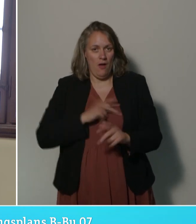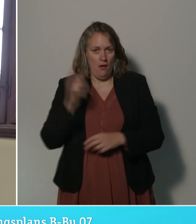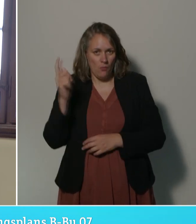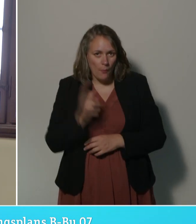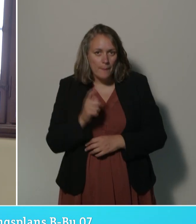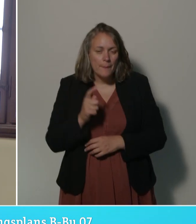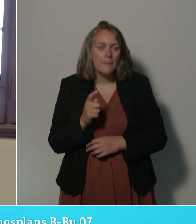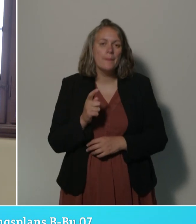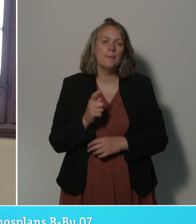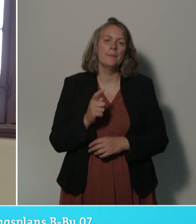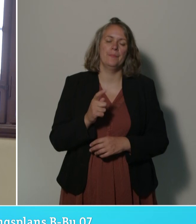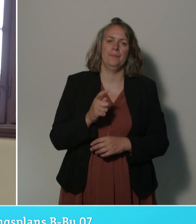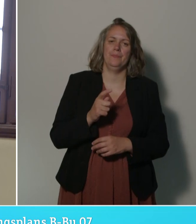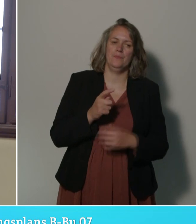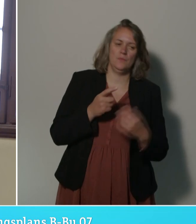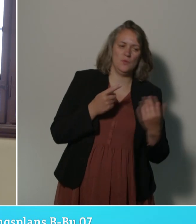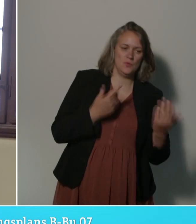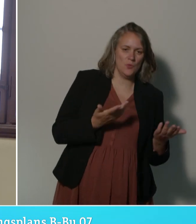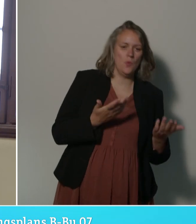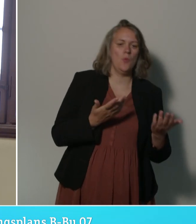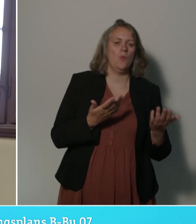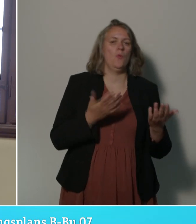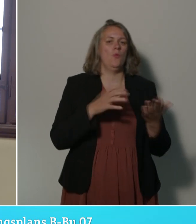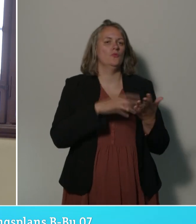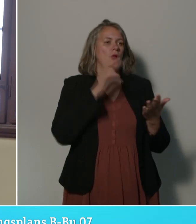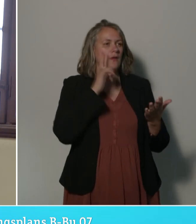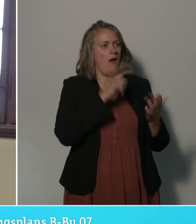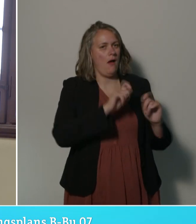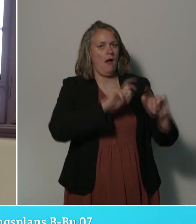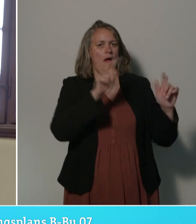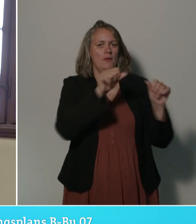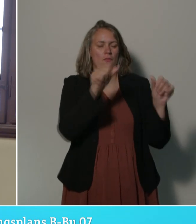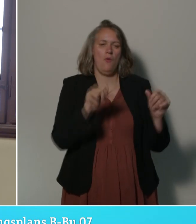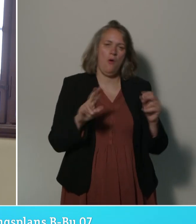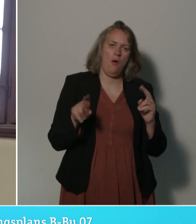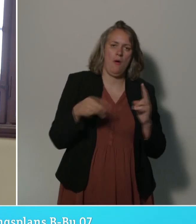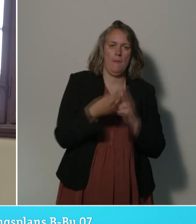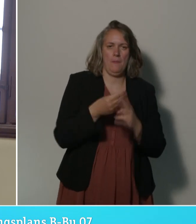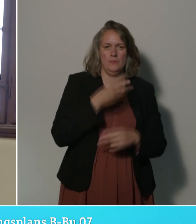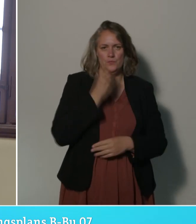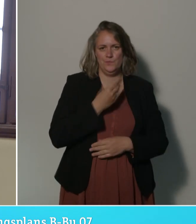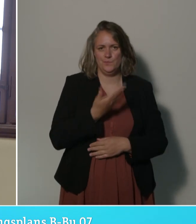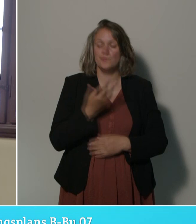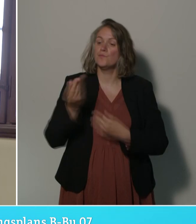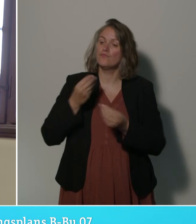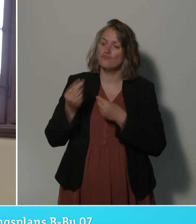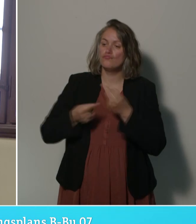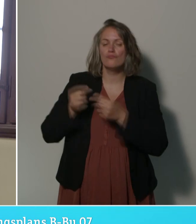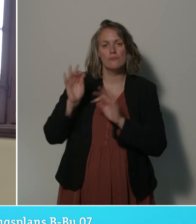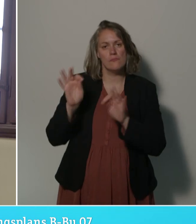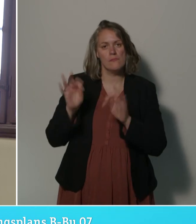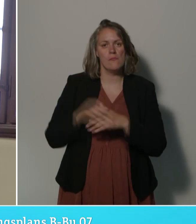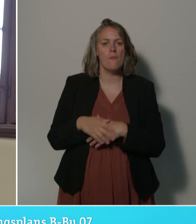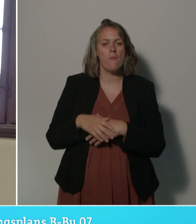der vom Stadtrat gewünschten Form errichtet wird. Die Gespräche laufen gut. Wir sind mit